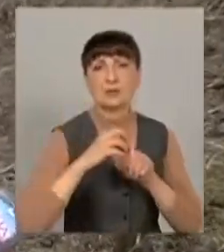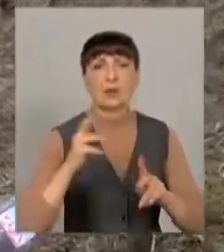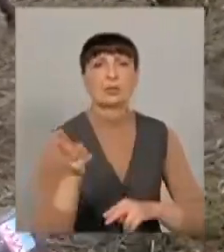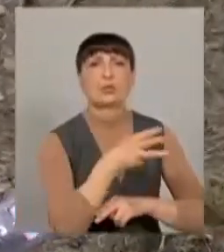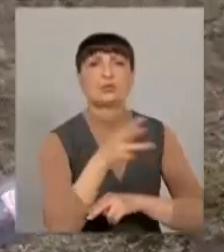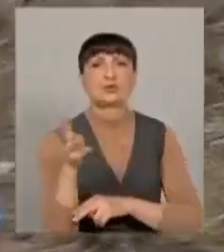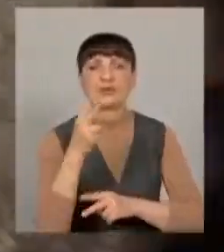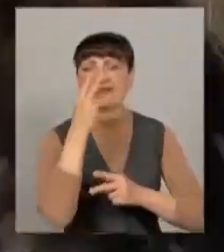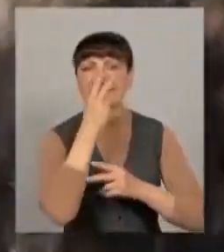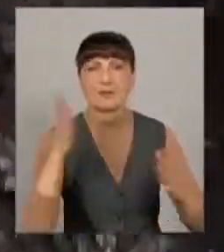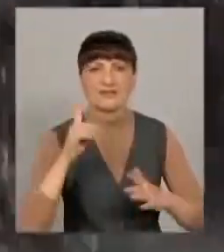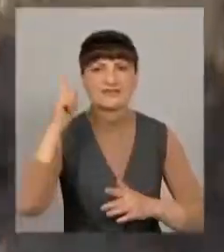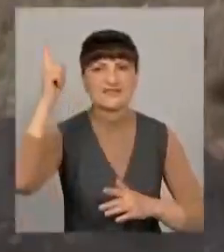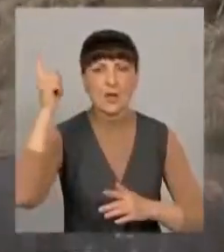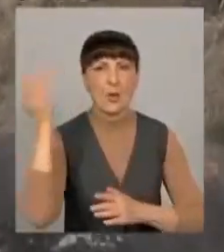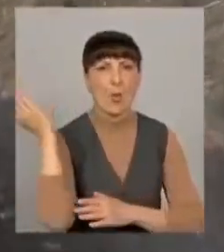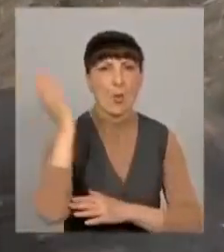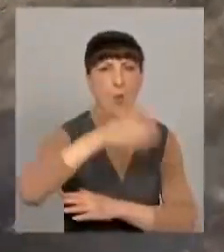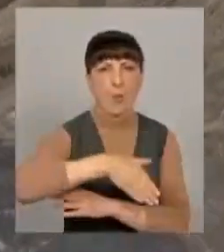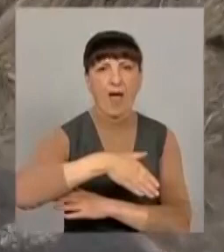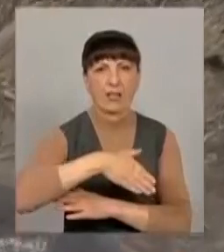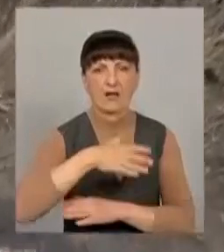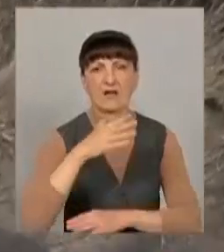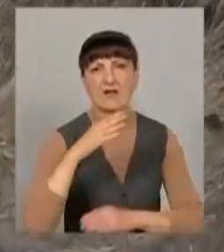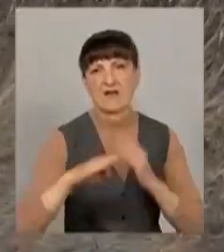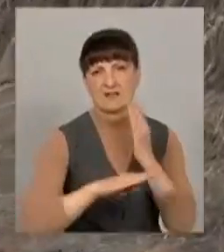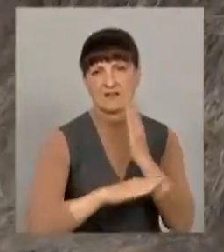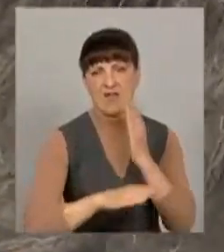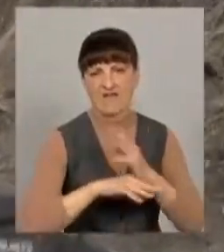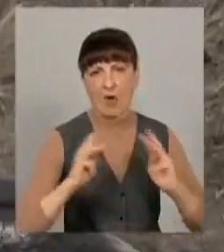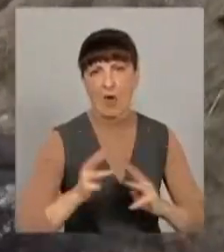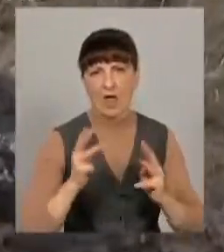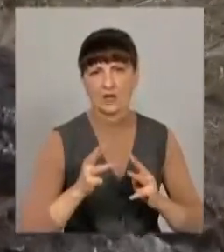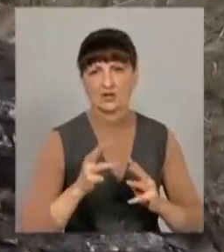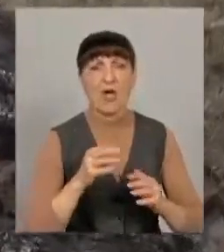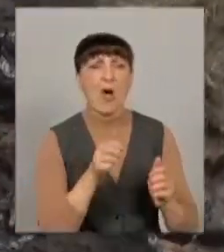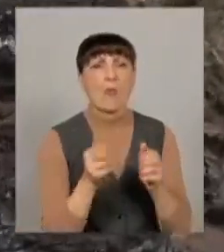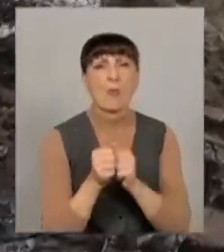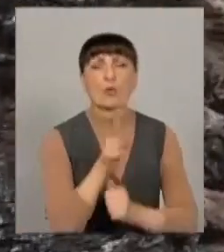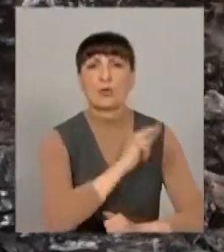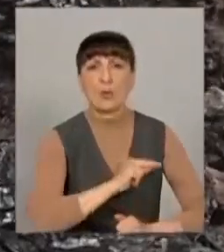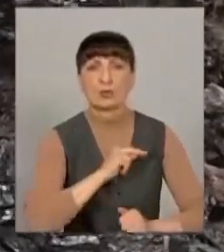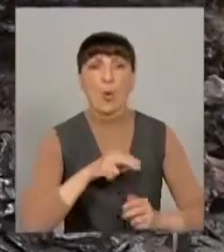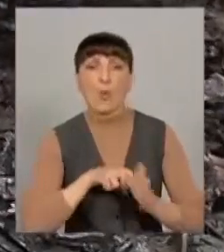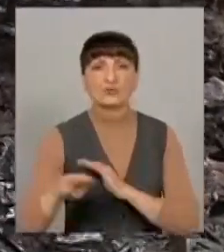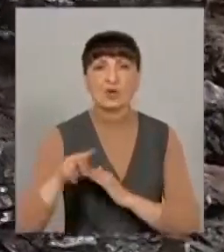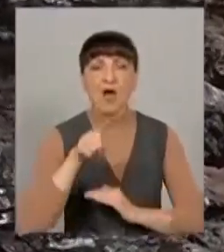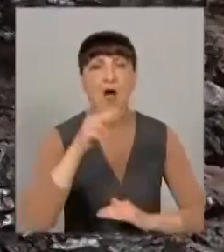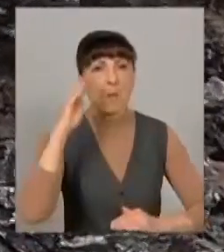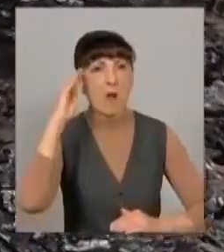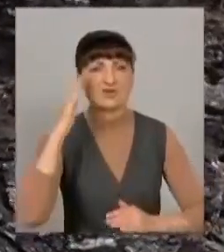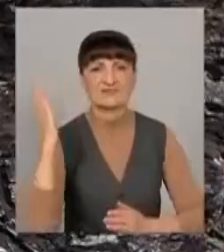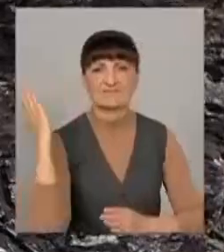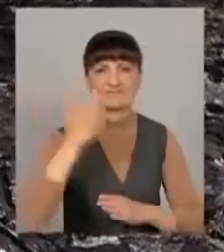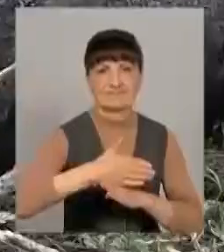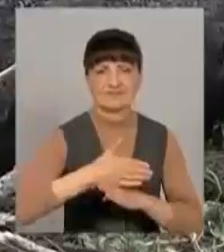Он не заметил, как в это время сверху на него покатилось горящее дерево. Коллеги успели отбежать, а вот самого Арслана